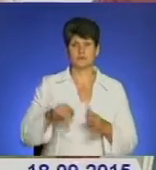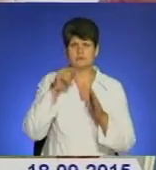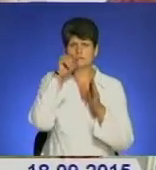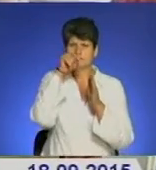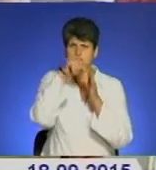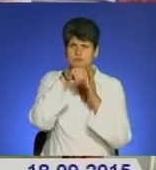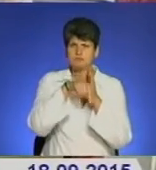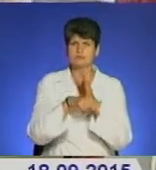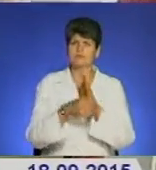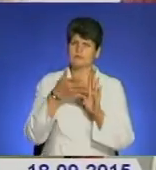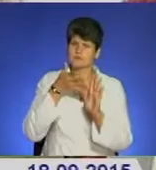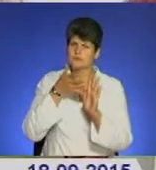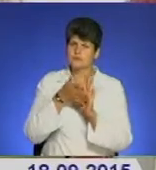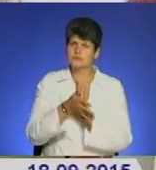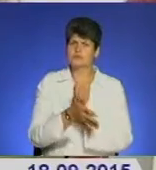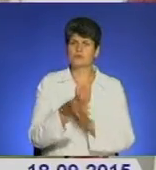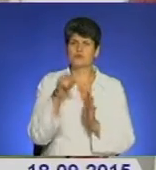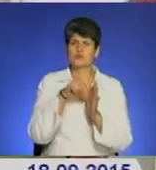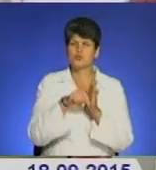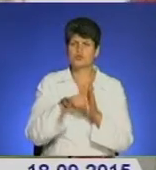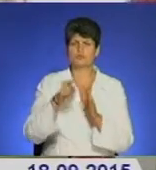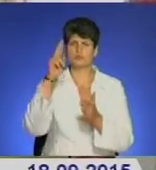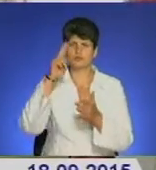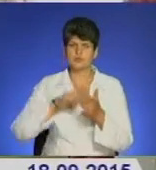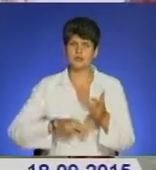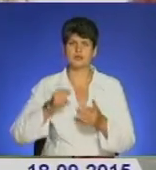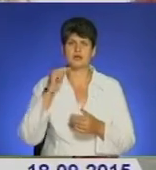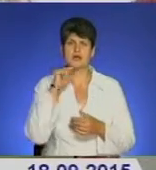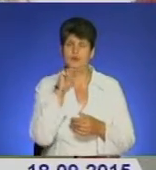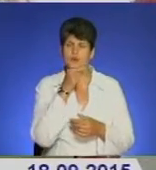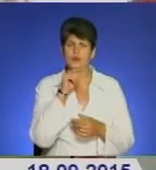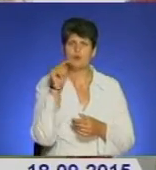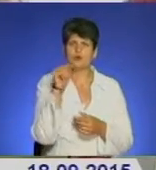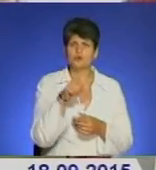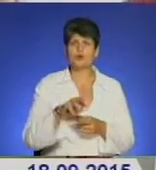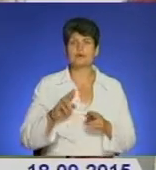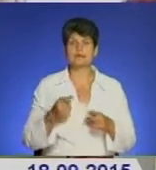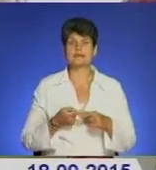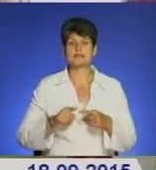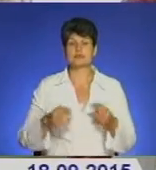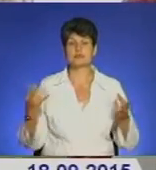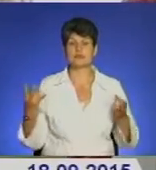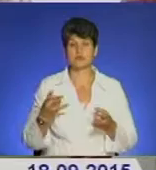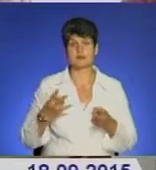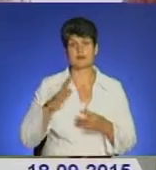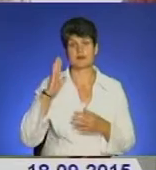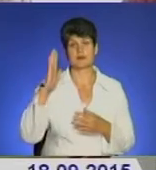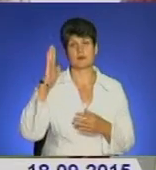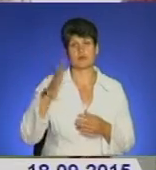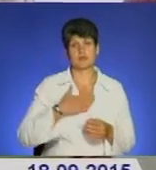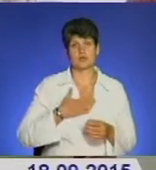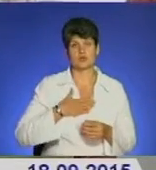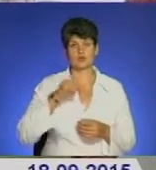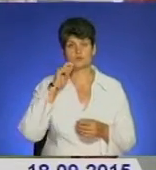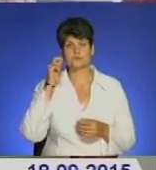її, глибше розуміє сутність податків, сутність економіки, сутність того, як це потрібно для майбутнього нашої країни.